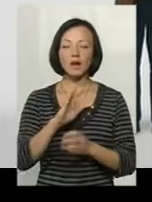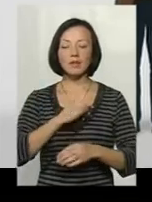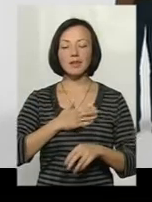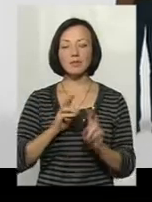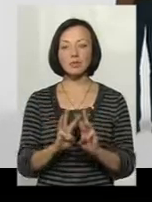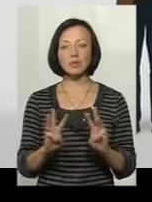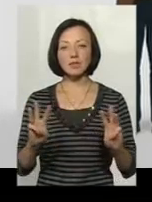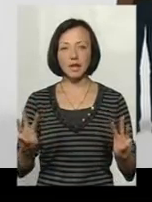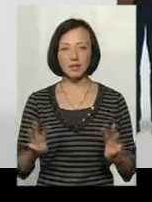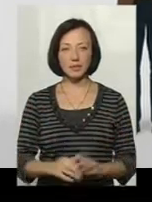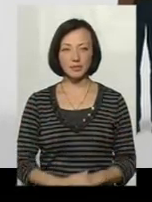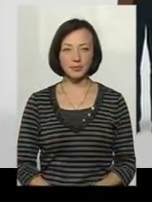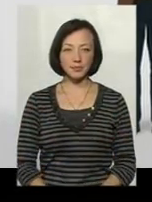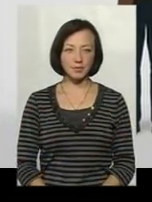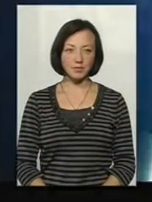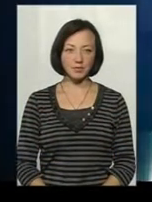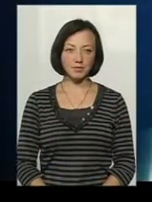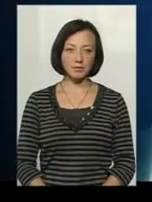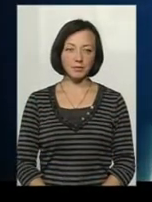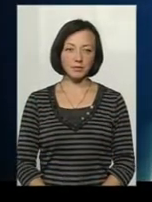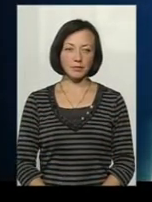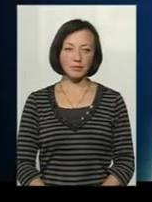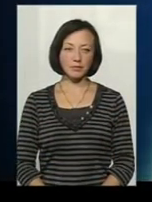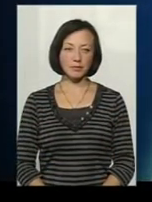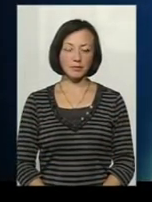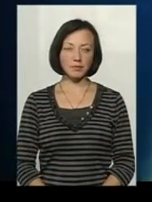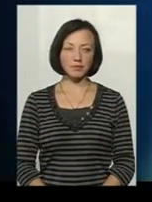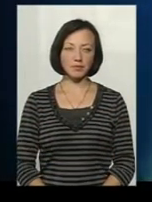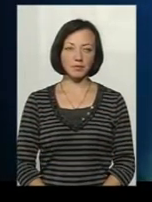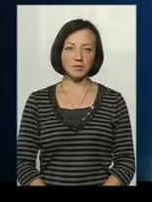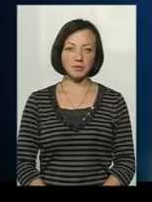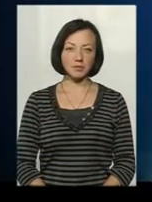сайті iqenergy.org.ua.